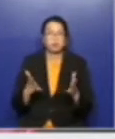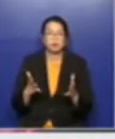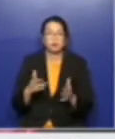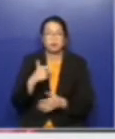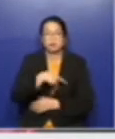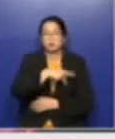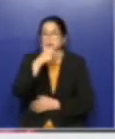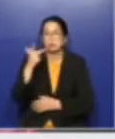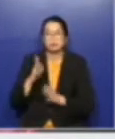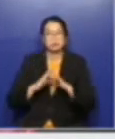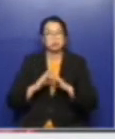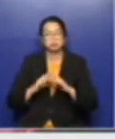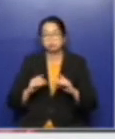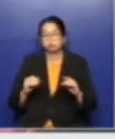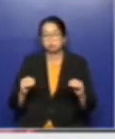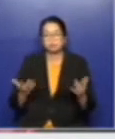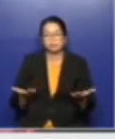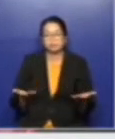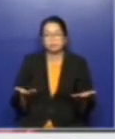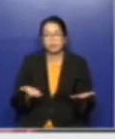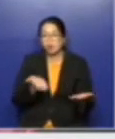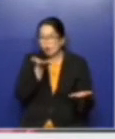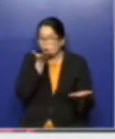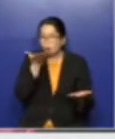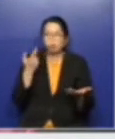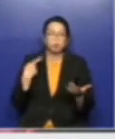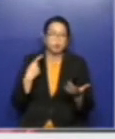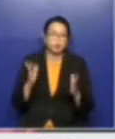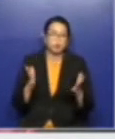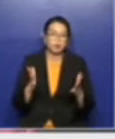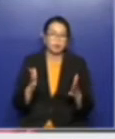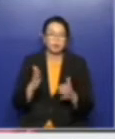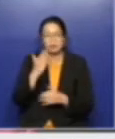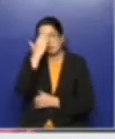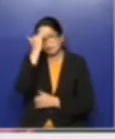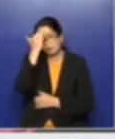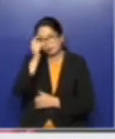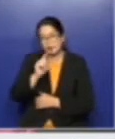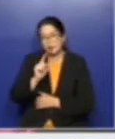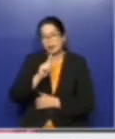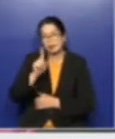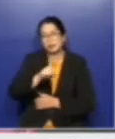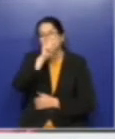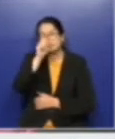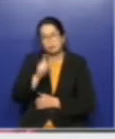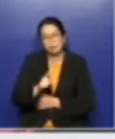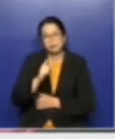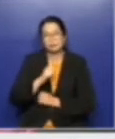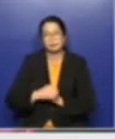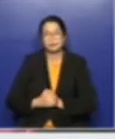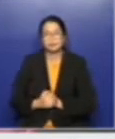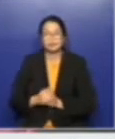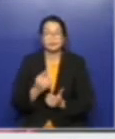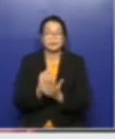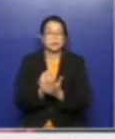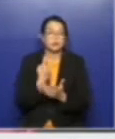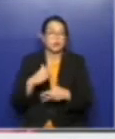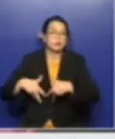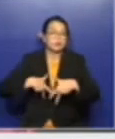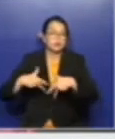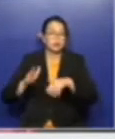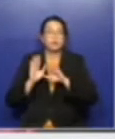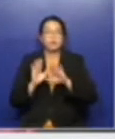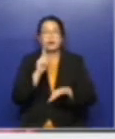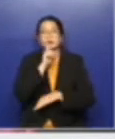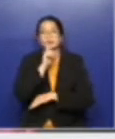คะหายไปไหนคะดิฉันข้องใจมากเลยค่ะเป็นตัวแทนของพี่น้องประชาชนทั้งประเ